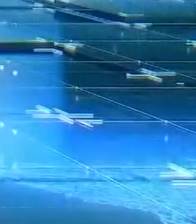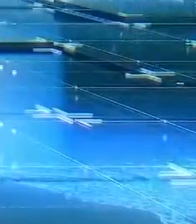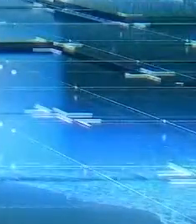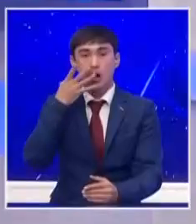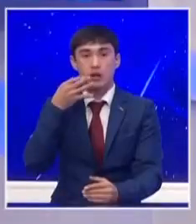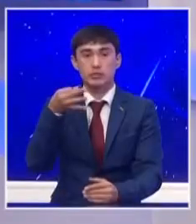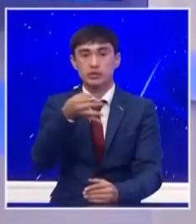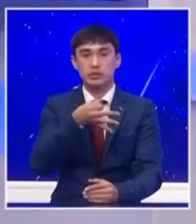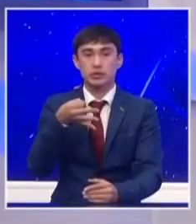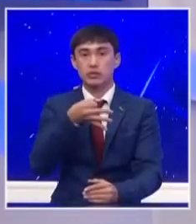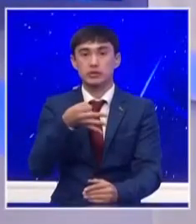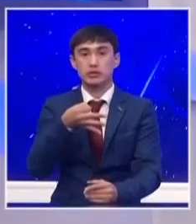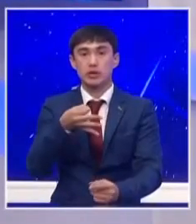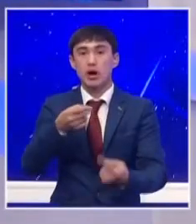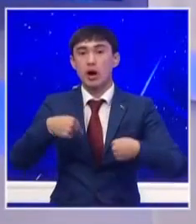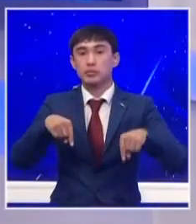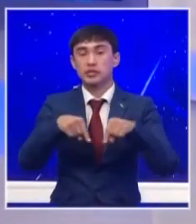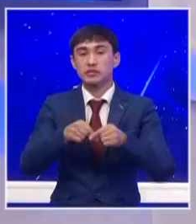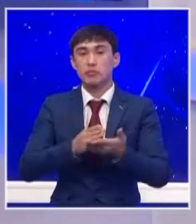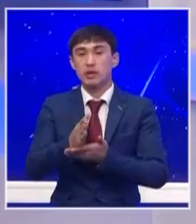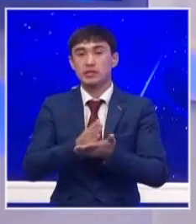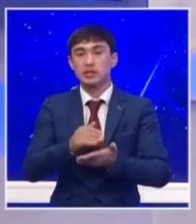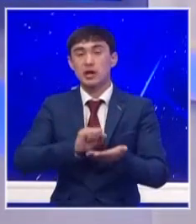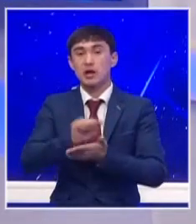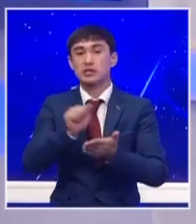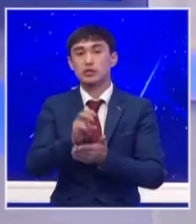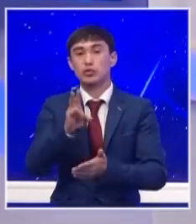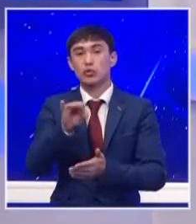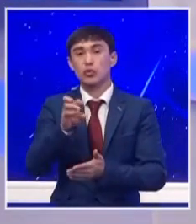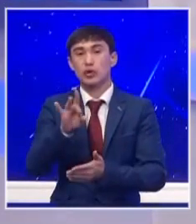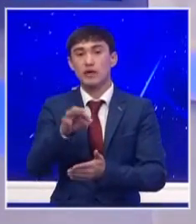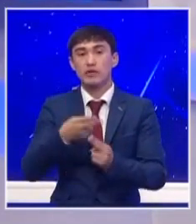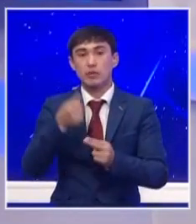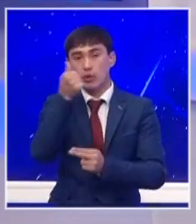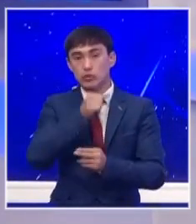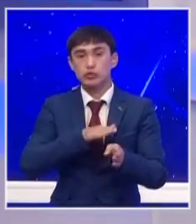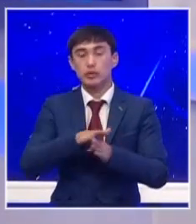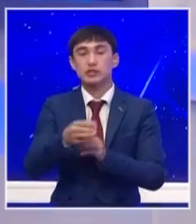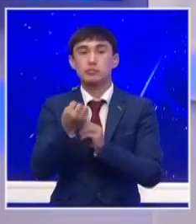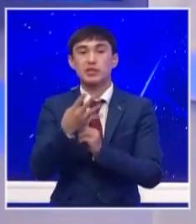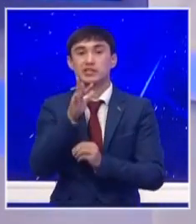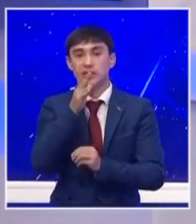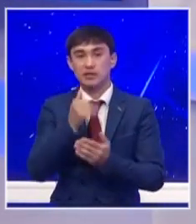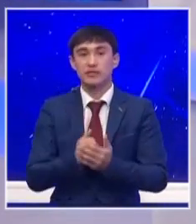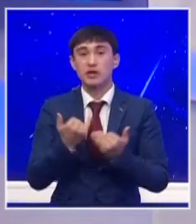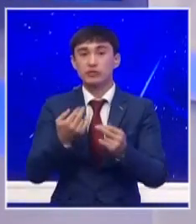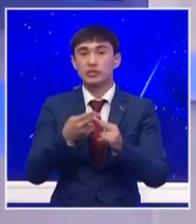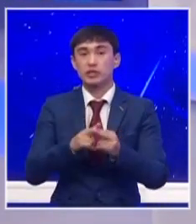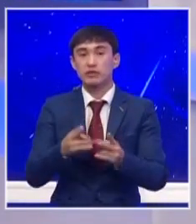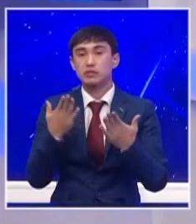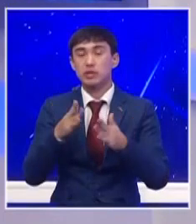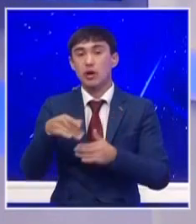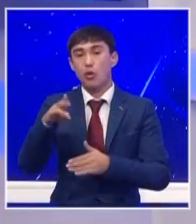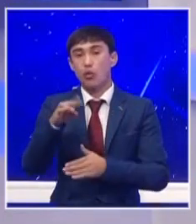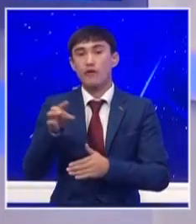район Алматинской областной общественно-политической газете Нур уке в этом году исполняется 15 лет в честь этого